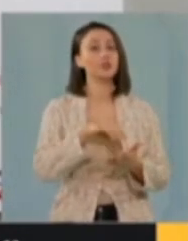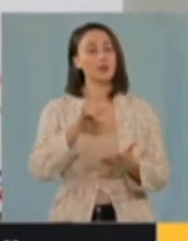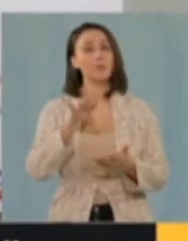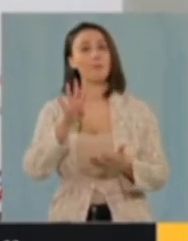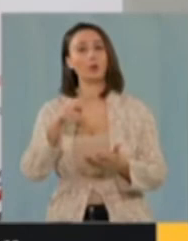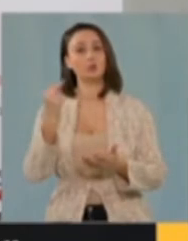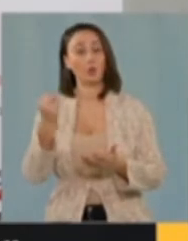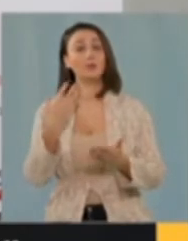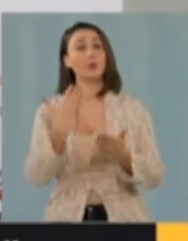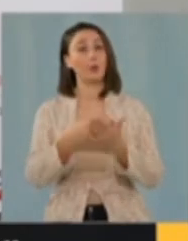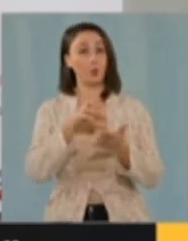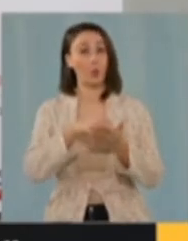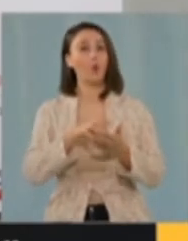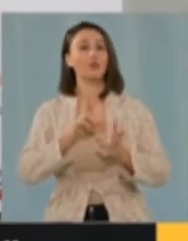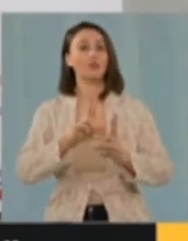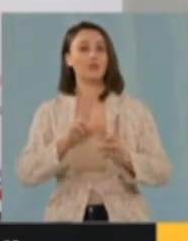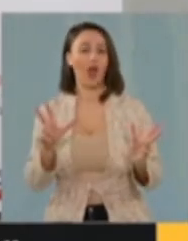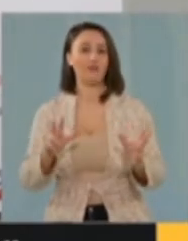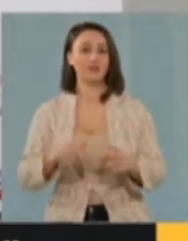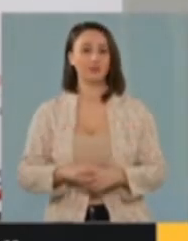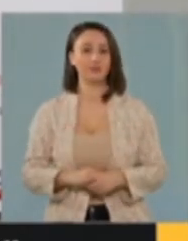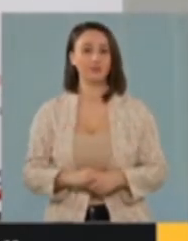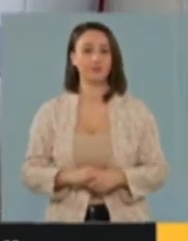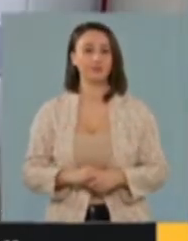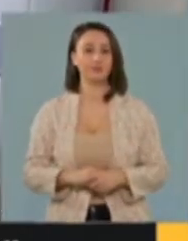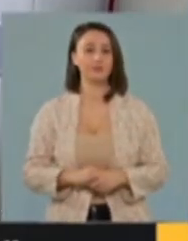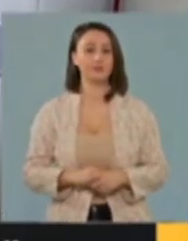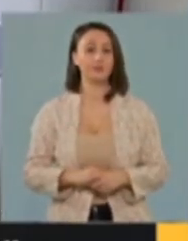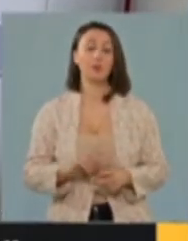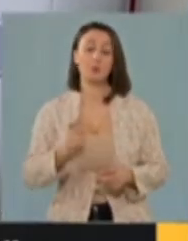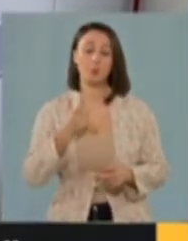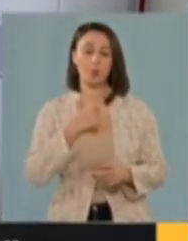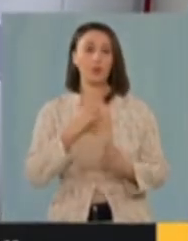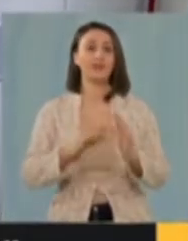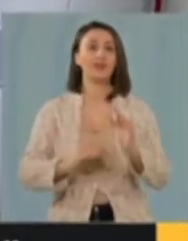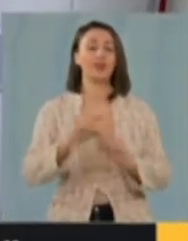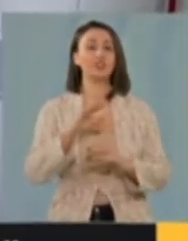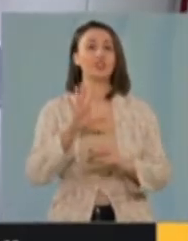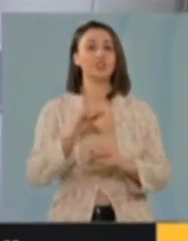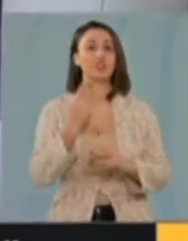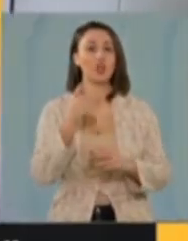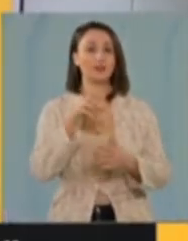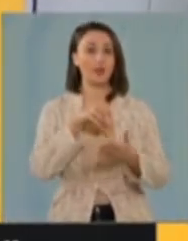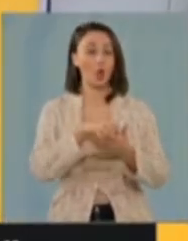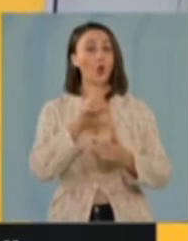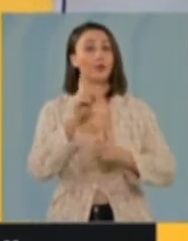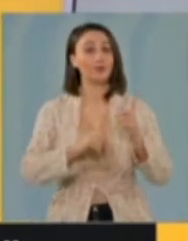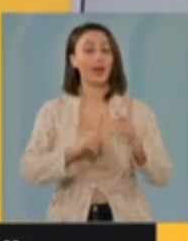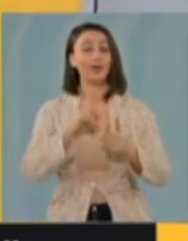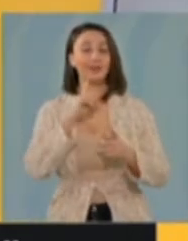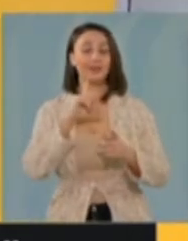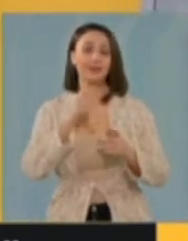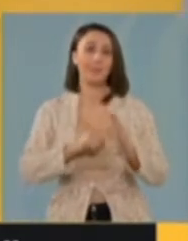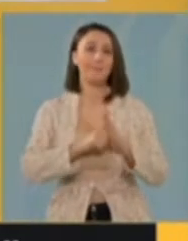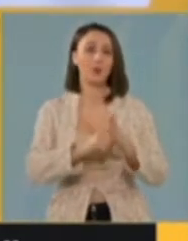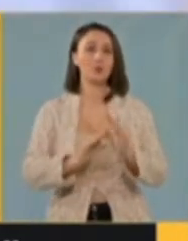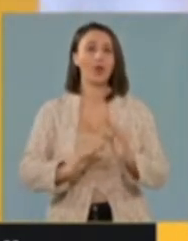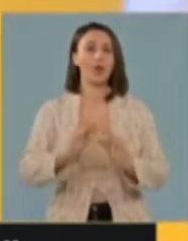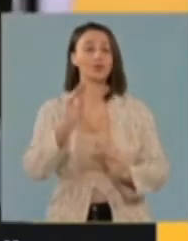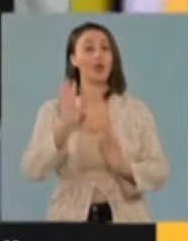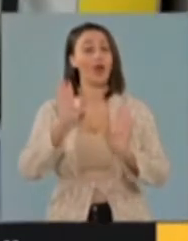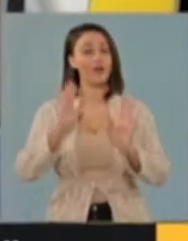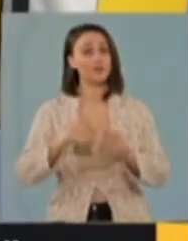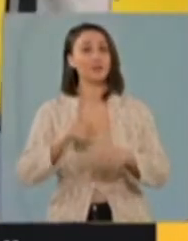48 de locuri pentru terapie intensivă, cu posibilitatea de a crește la 56 de locuri dacă presiunea crește.